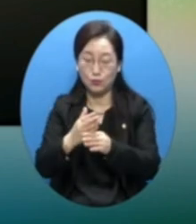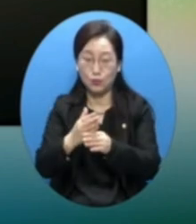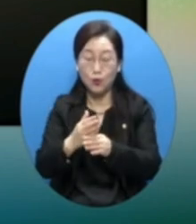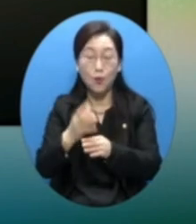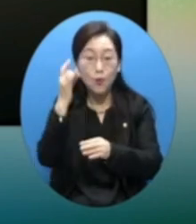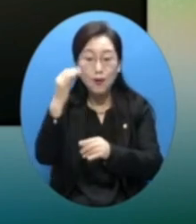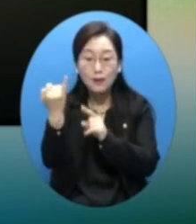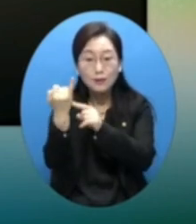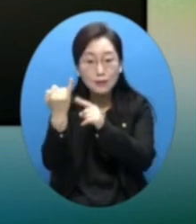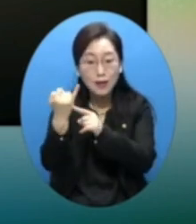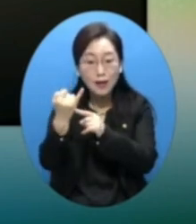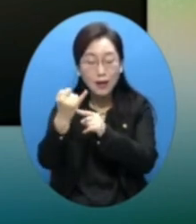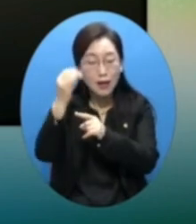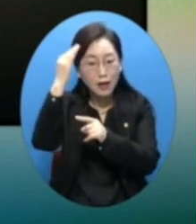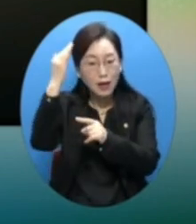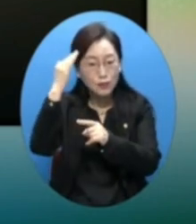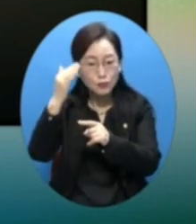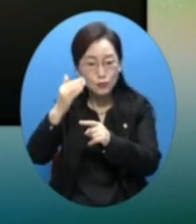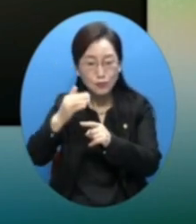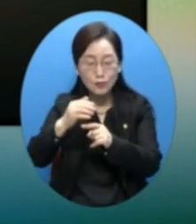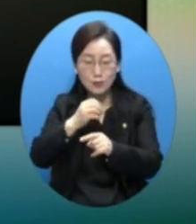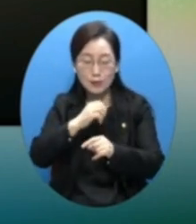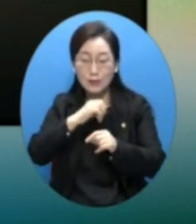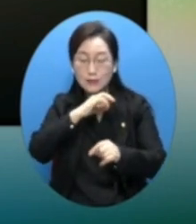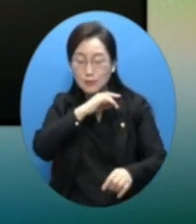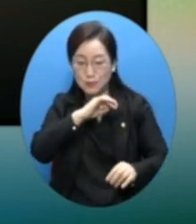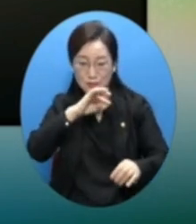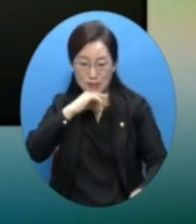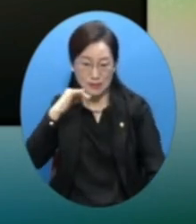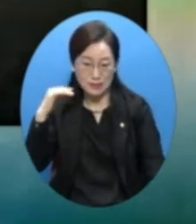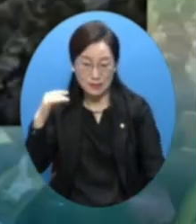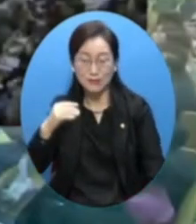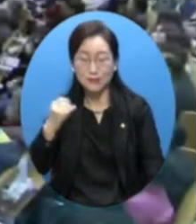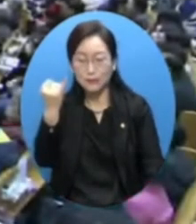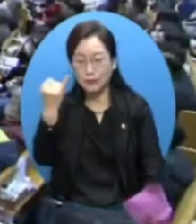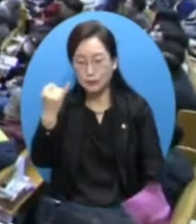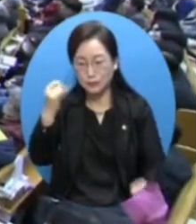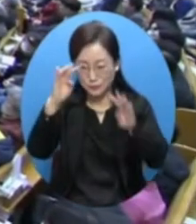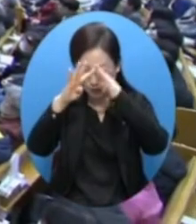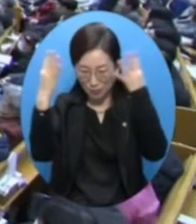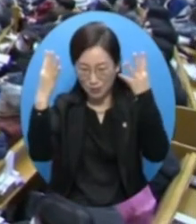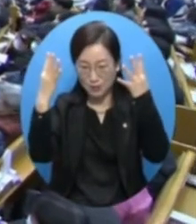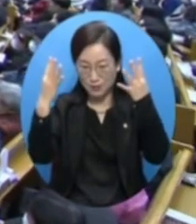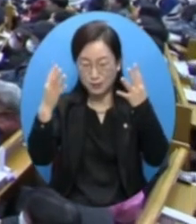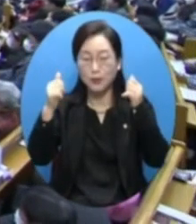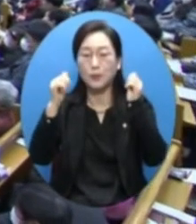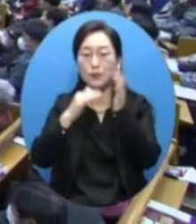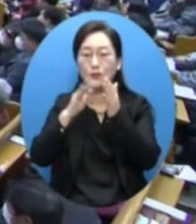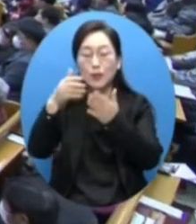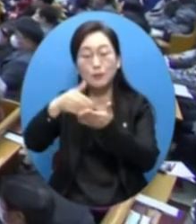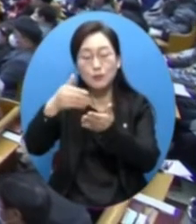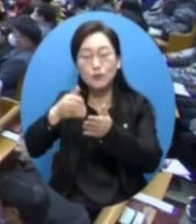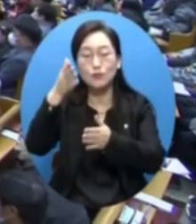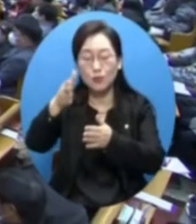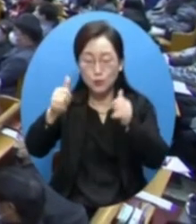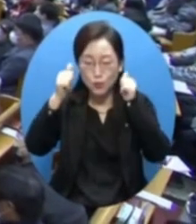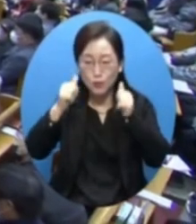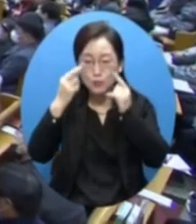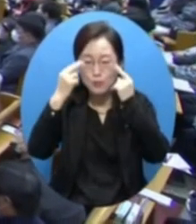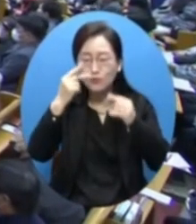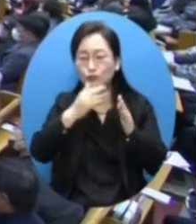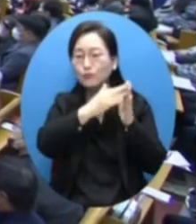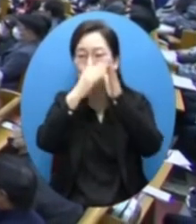혜화역을 졸업하고 건국대에서 미소를 전공한 다음 온 가족의 미국 이민을 갔습니다 샌디에고로 가서 정착을 했는데 이웃으로부터